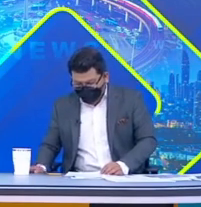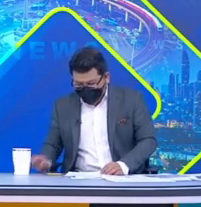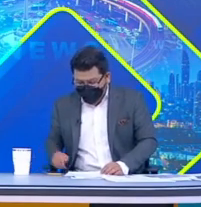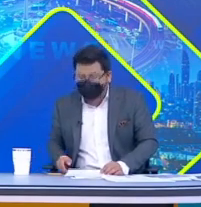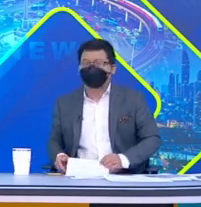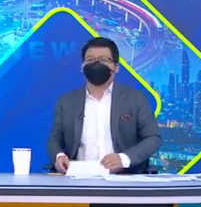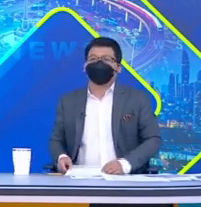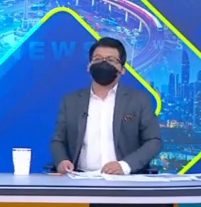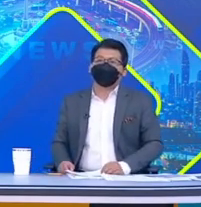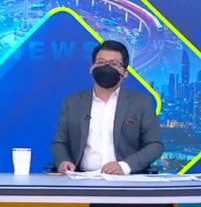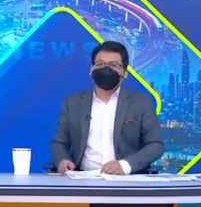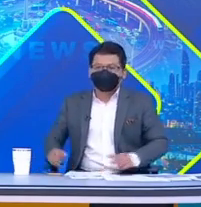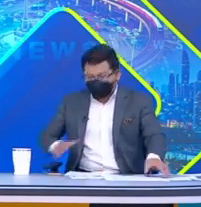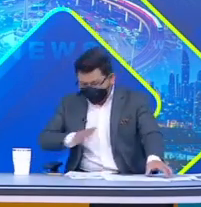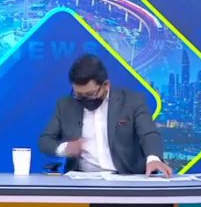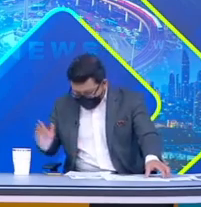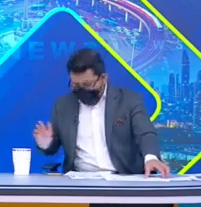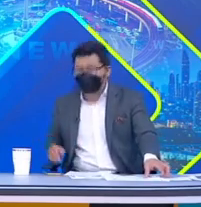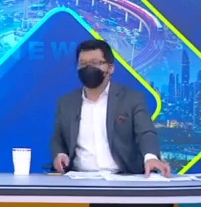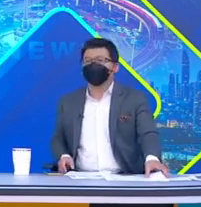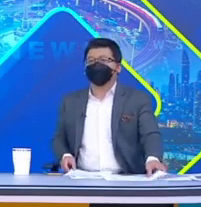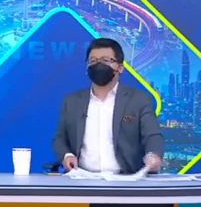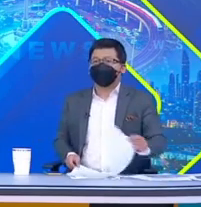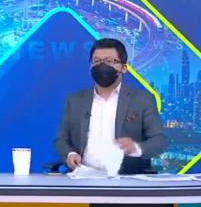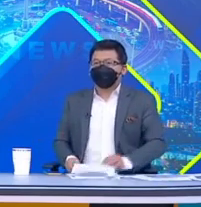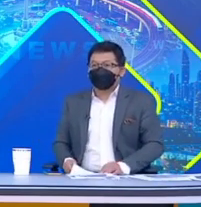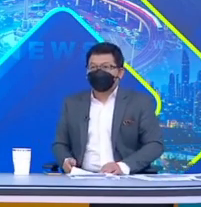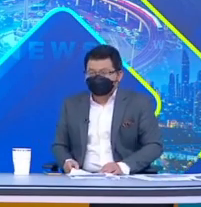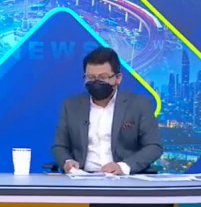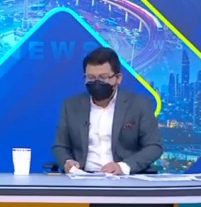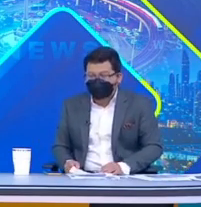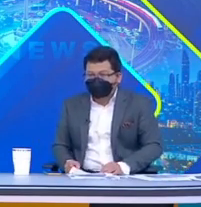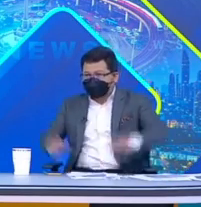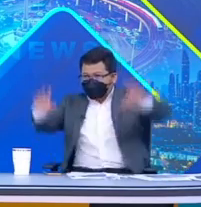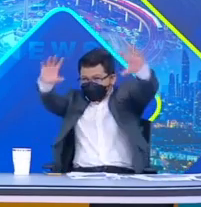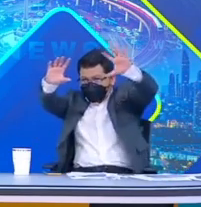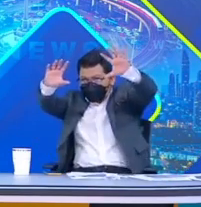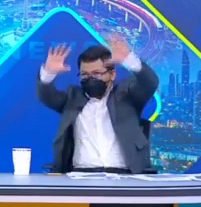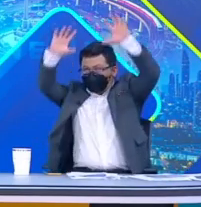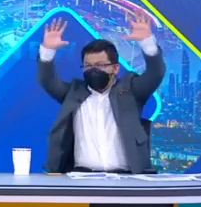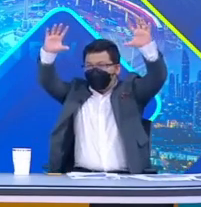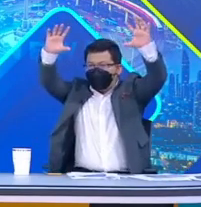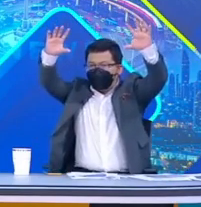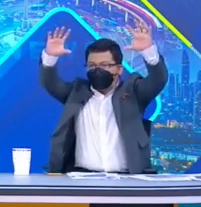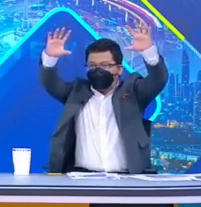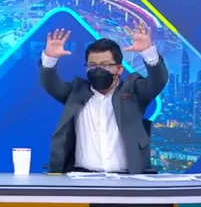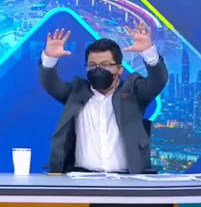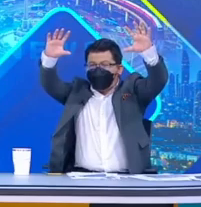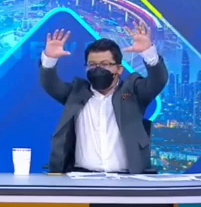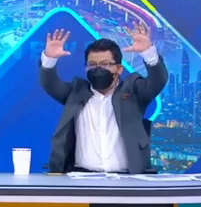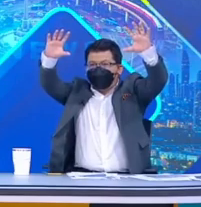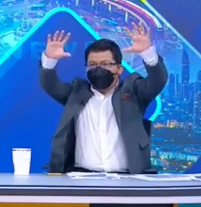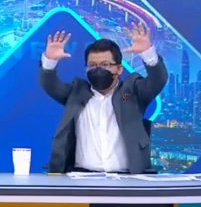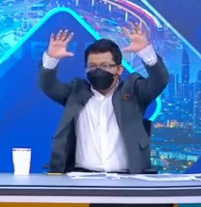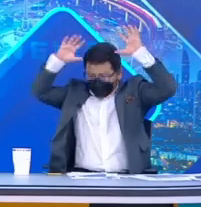800ายนี่กจะตไปคดกอง อเหืกันสลาก 80 ก็คมจะมีปกาศปล้าย